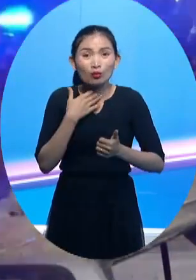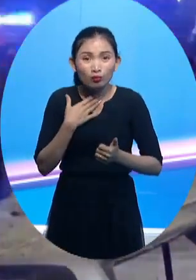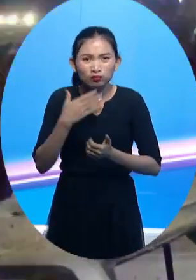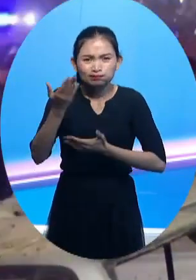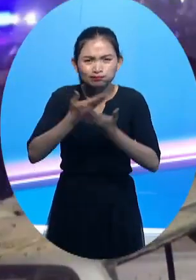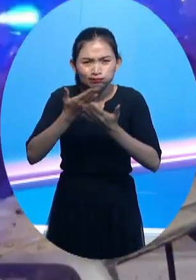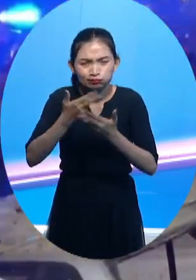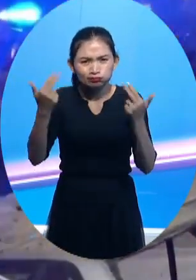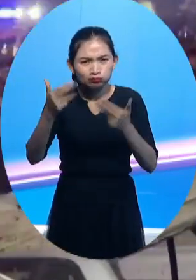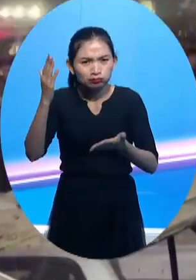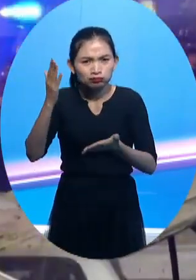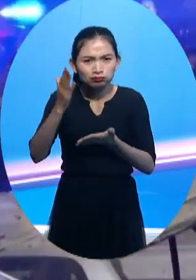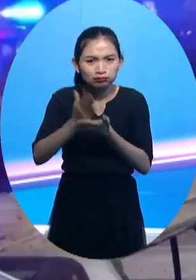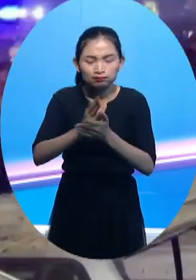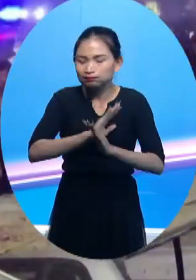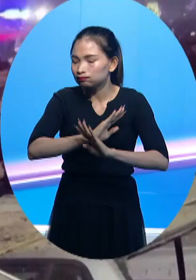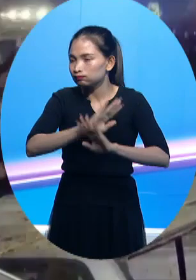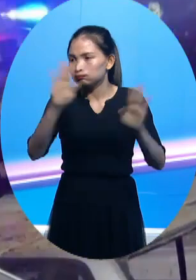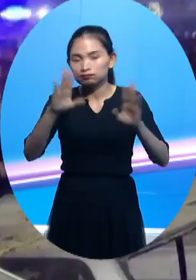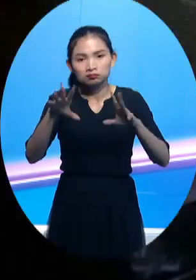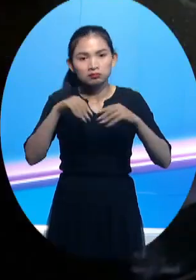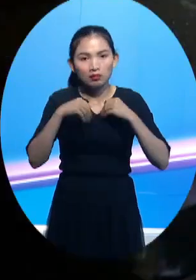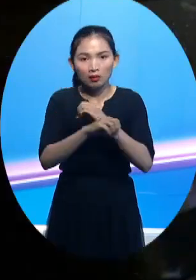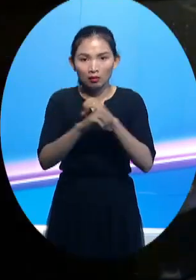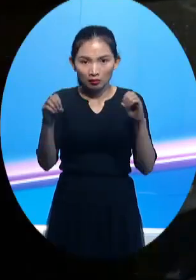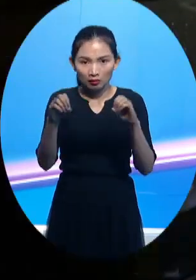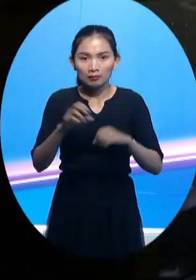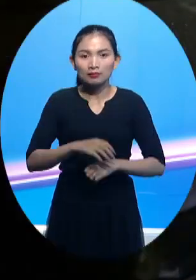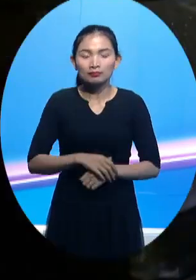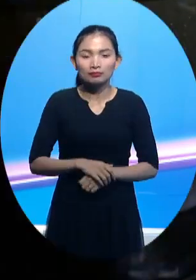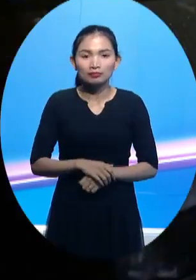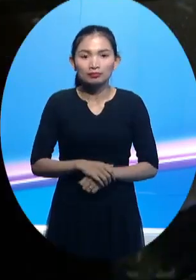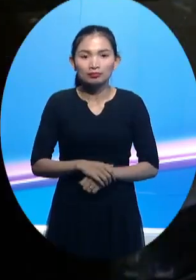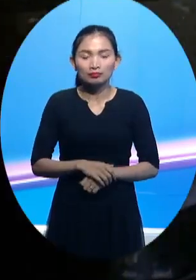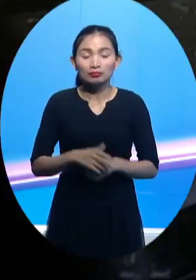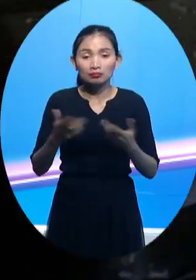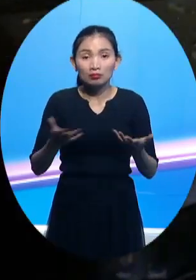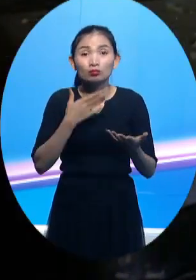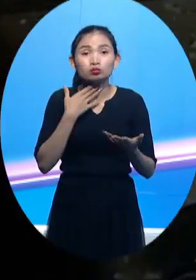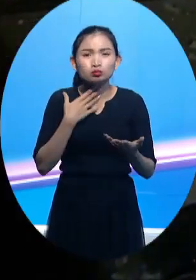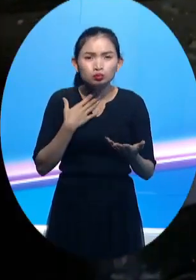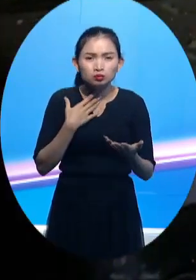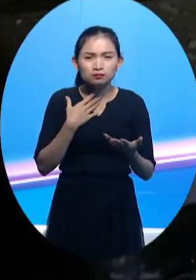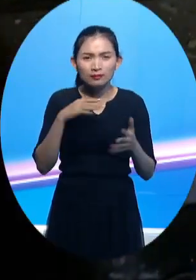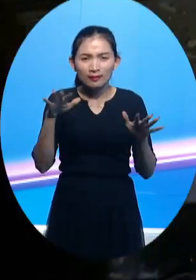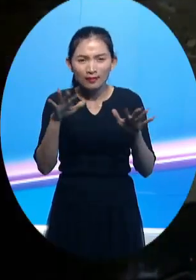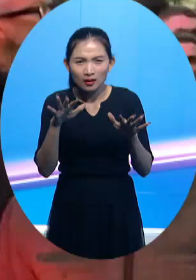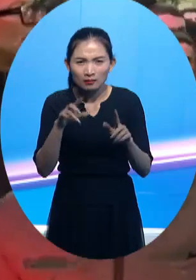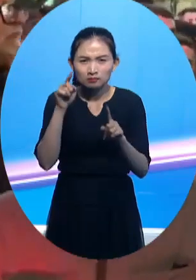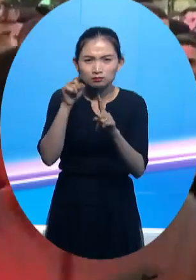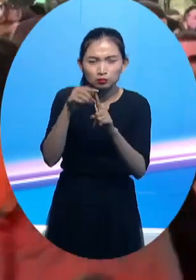ở giải gaza trong bối cảnh Israel leo than các cuộc tấn công và thực hiện các âm mưu ám sát chống lại các nhà lãnh đạo